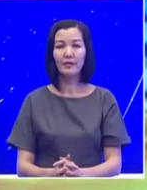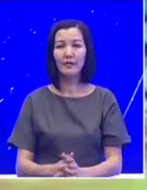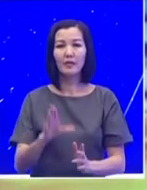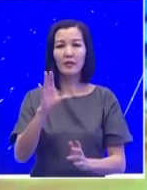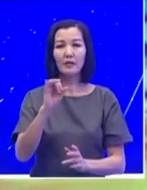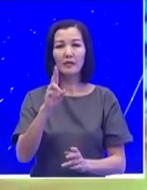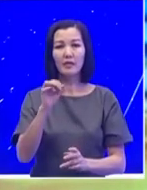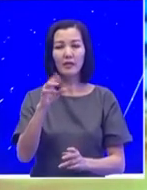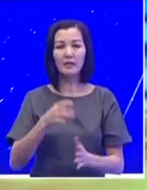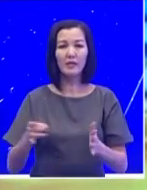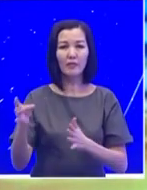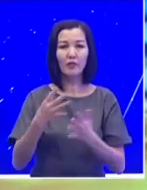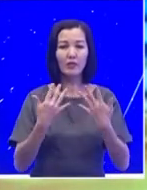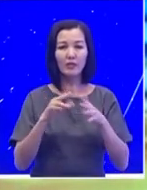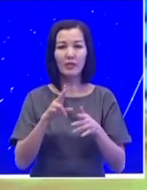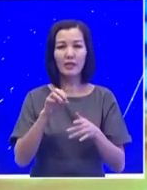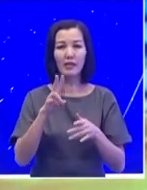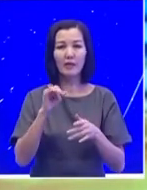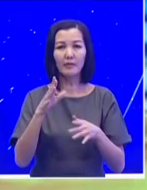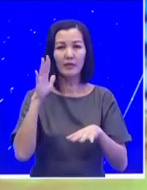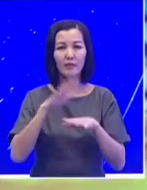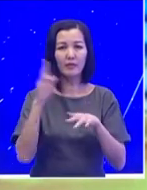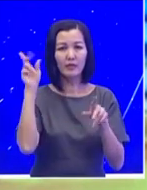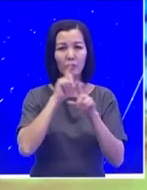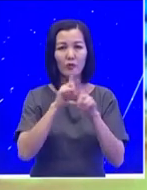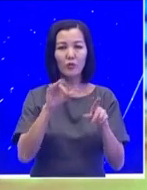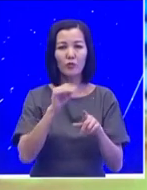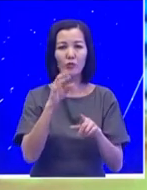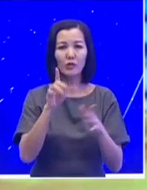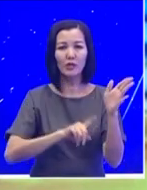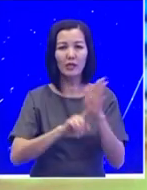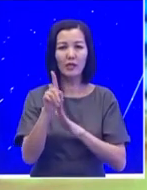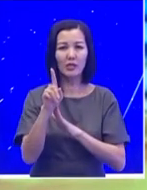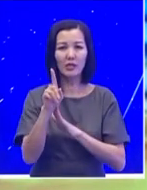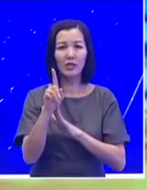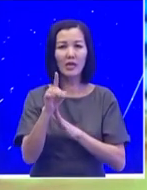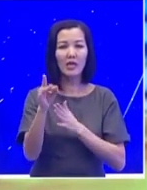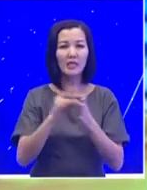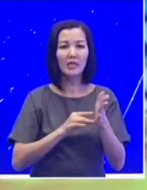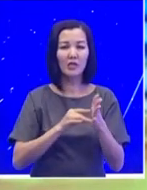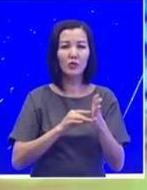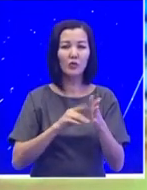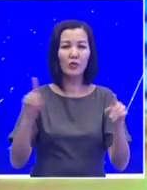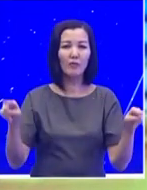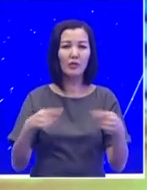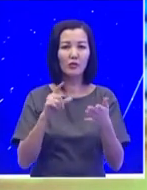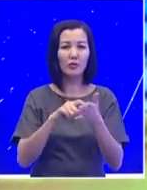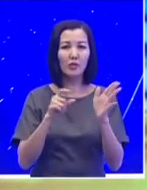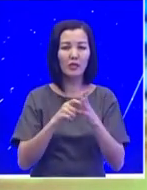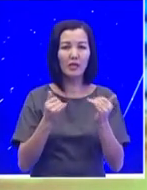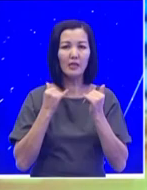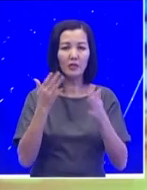В Сарканском районе в селе Лепсе на базе средней школы имени Ушинского начали функционировать сразу 2 реабилитационных кабинета